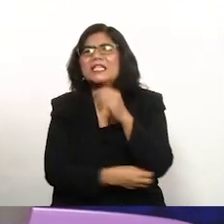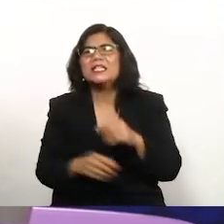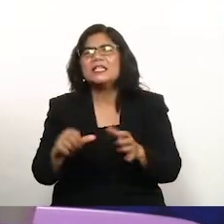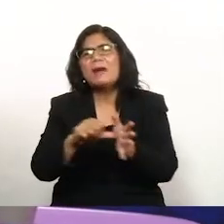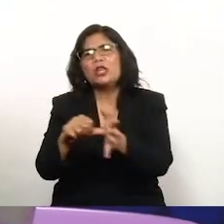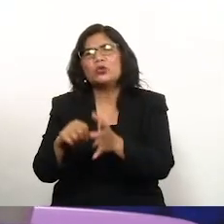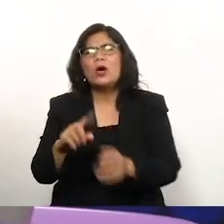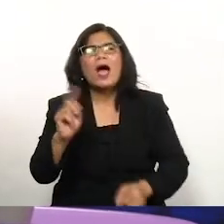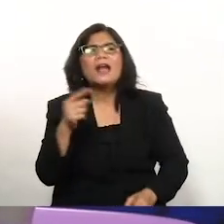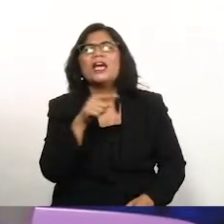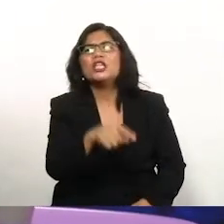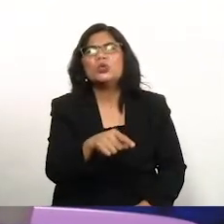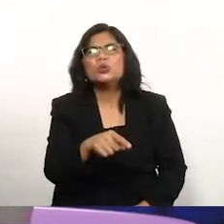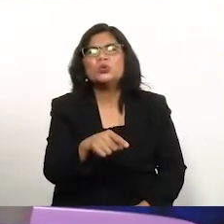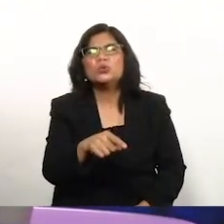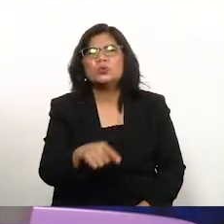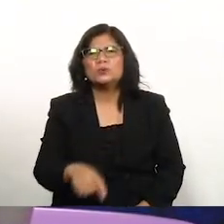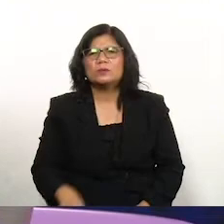Dewi jangan bodoh